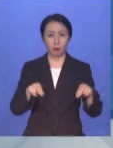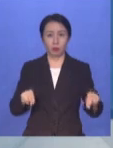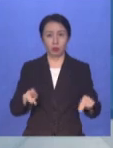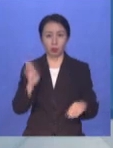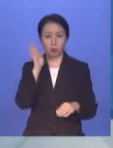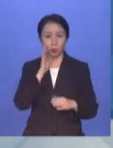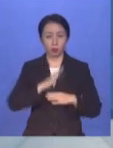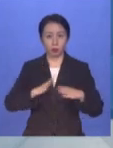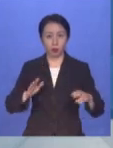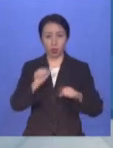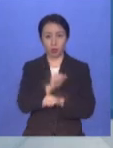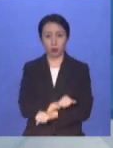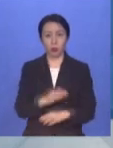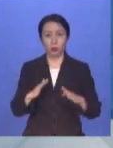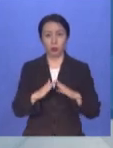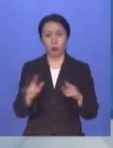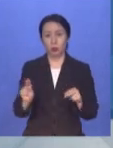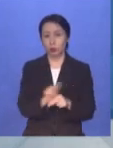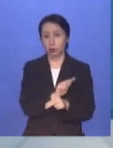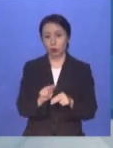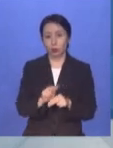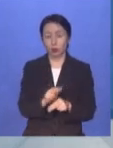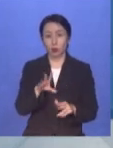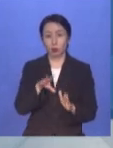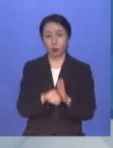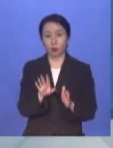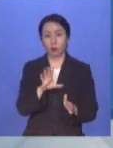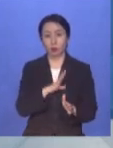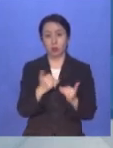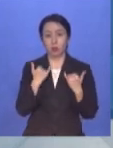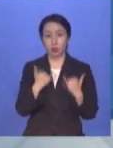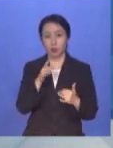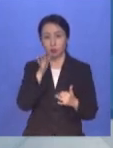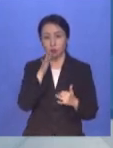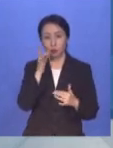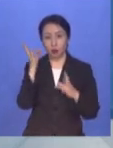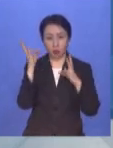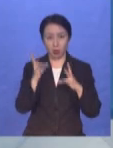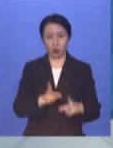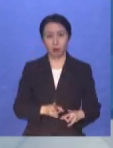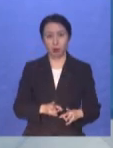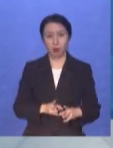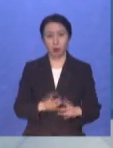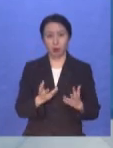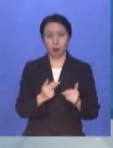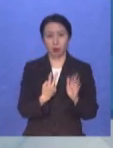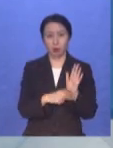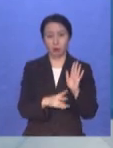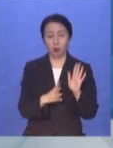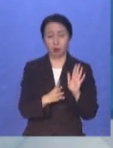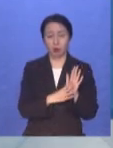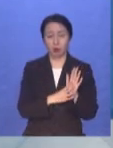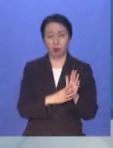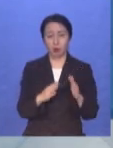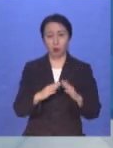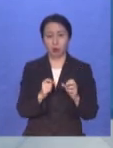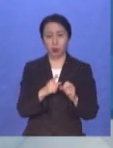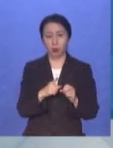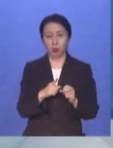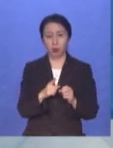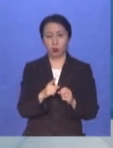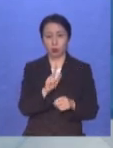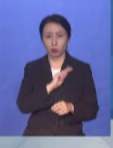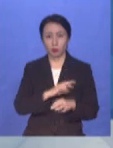су астында қалған үйлерді жөндеу жұмыстарын толығымен аяқтаған. Қазіргі уақытта апатты деп танылған 79 нысанның 11-ін